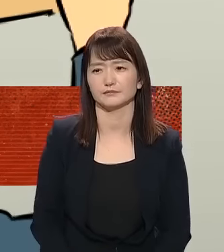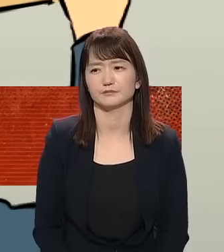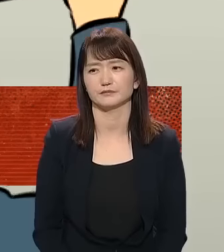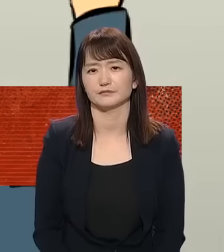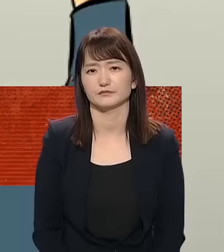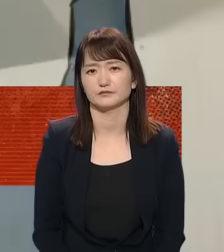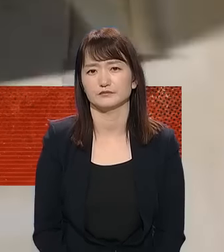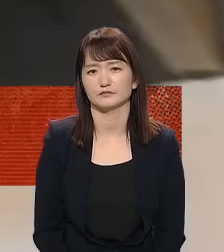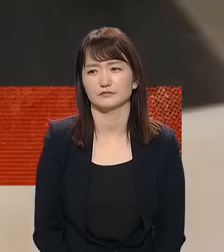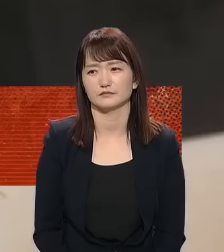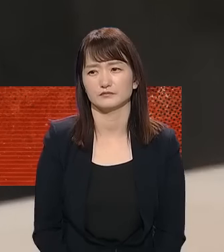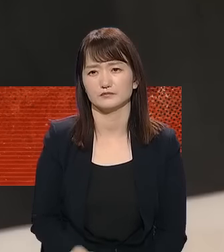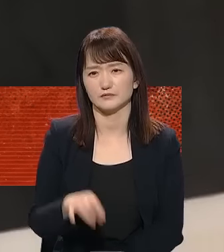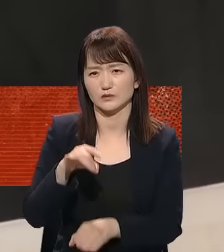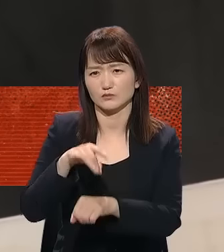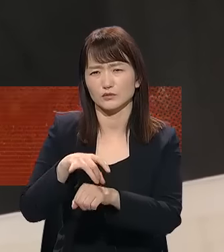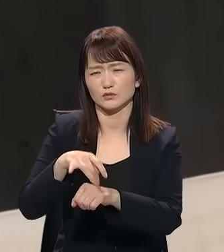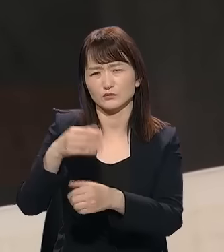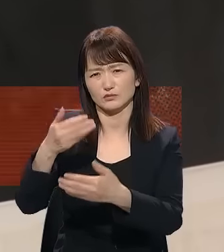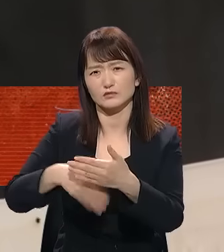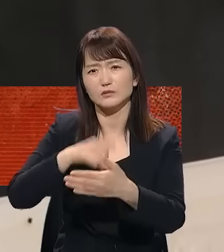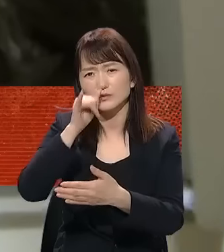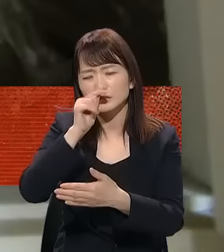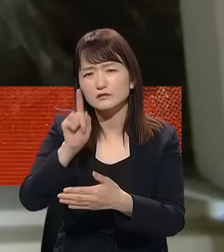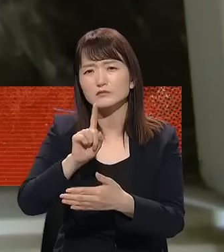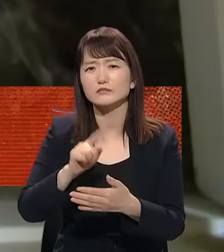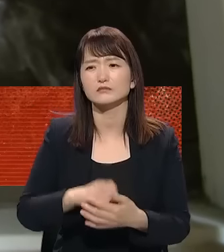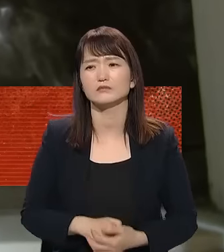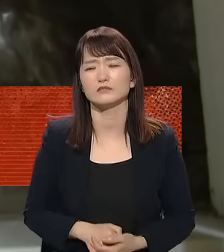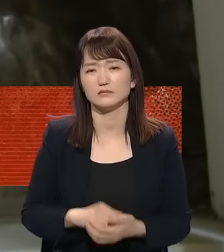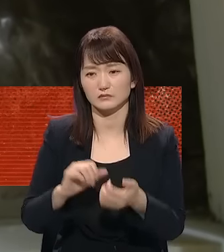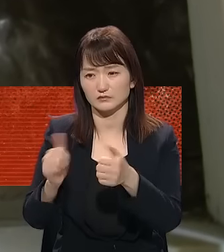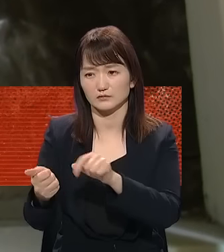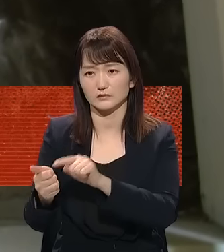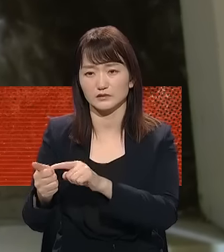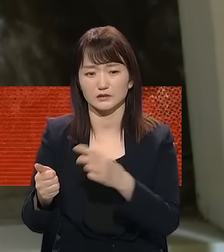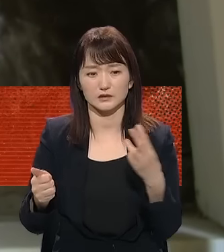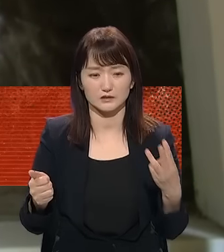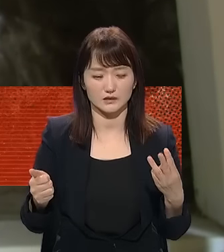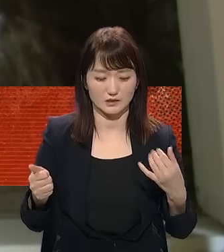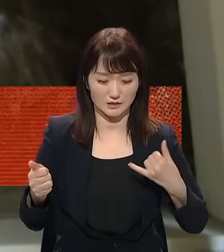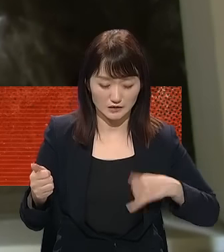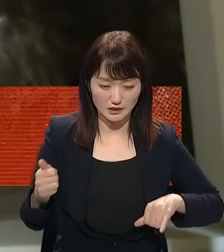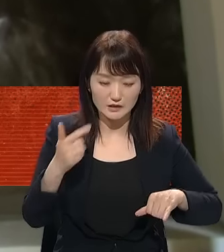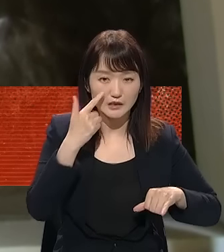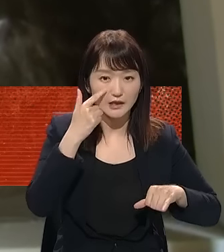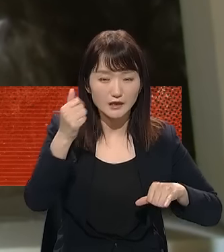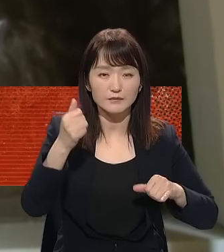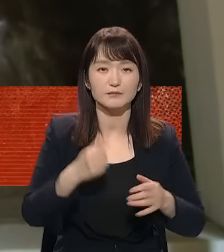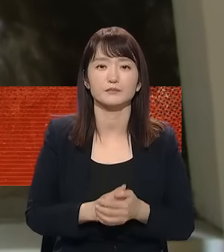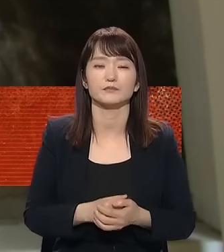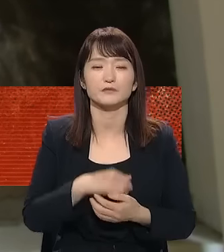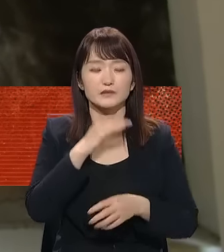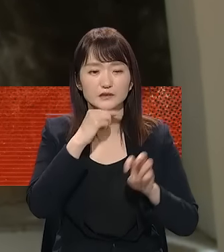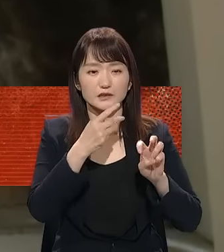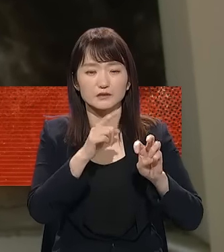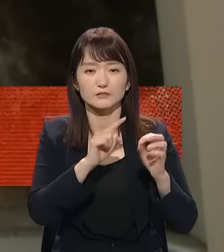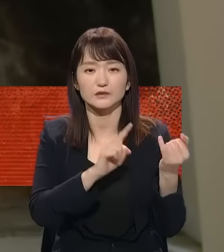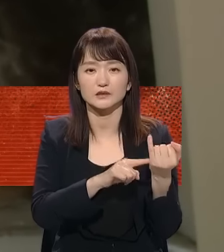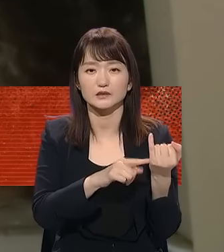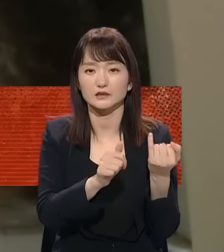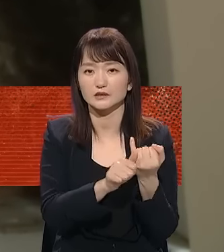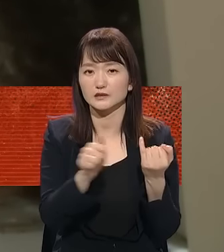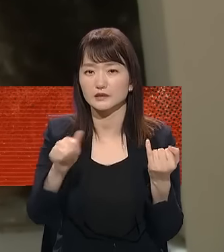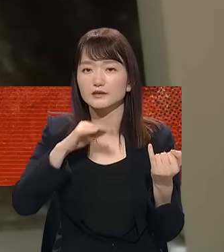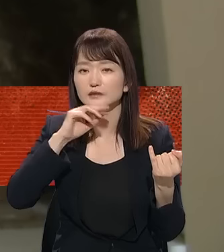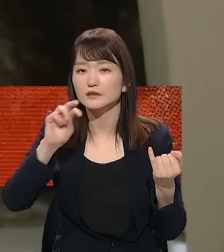미라이는 도대체 뭐 어땠던 거예요네이 사망한 사람은 새 아이의 아빠이자 30대 여성 김씨의 남편인 39살 박모